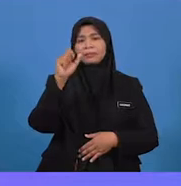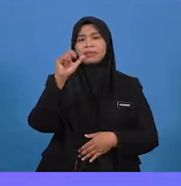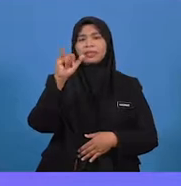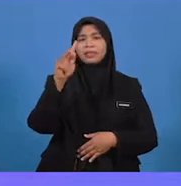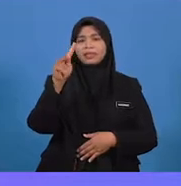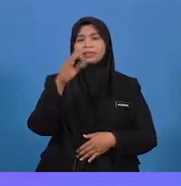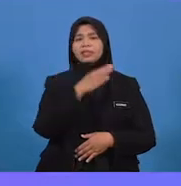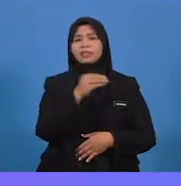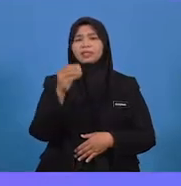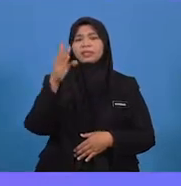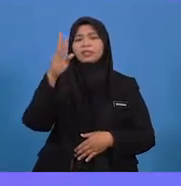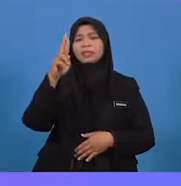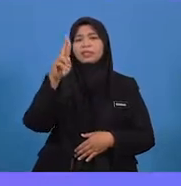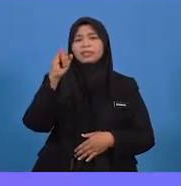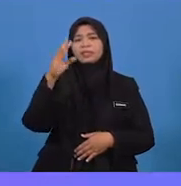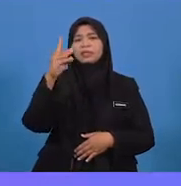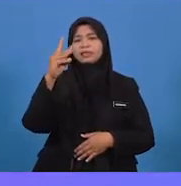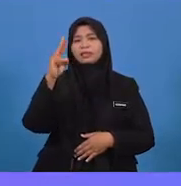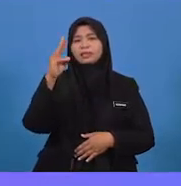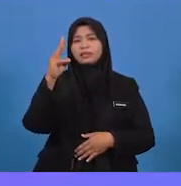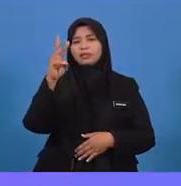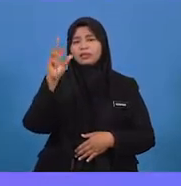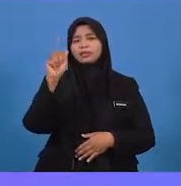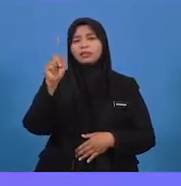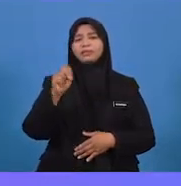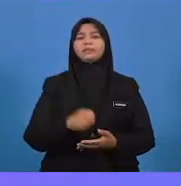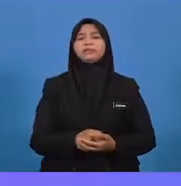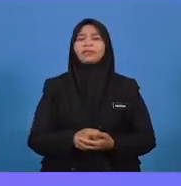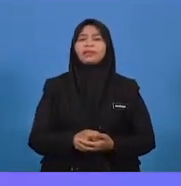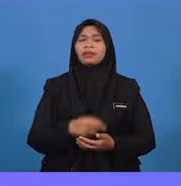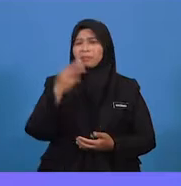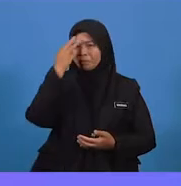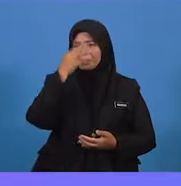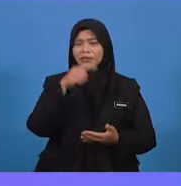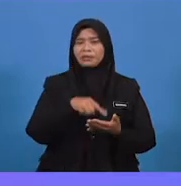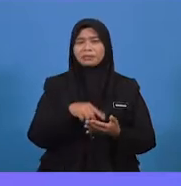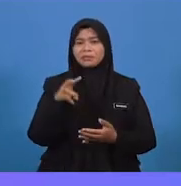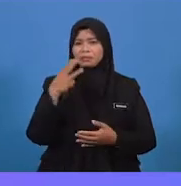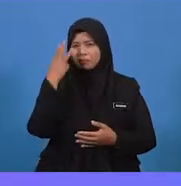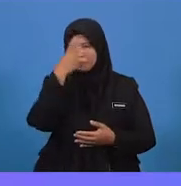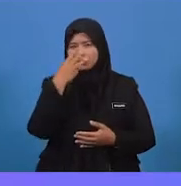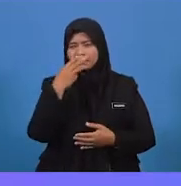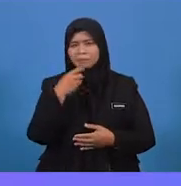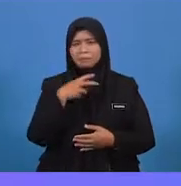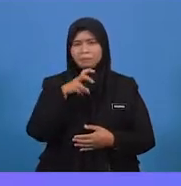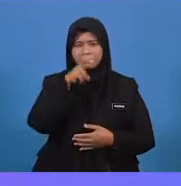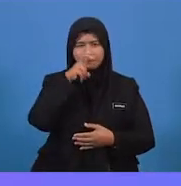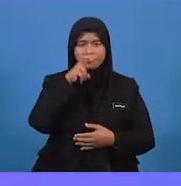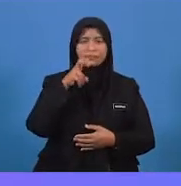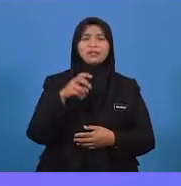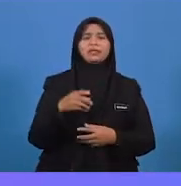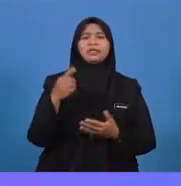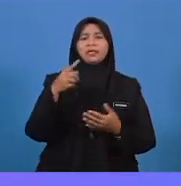Malik, D. Ridwan. Malaikat ni wajahnya lebih serius dan lebih